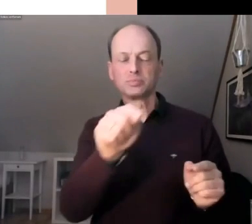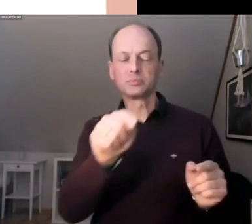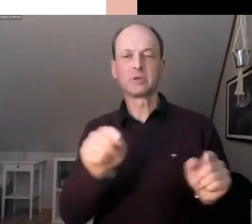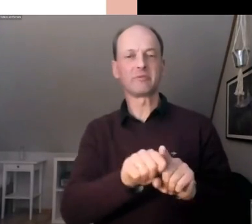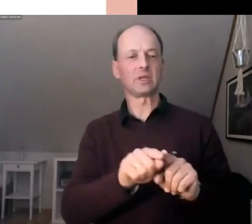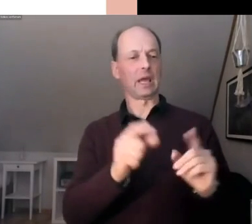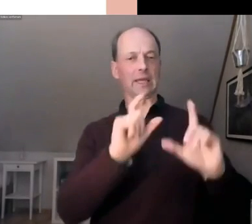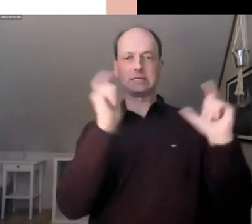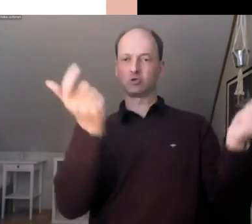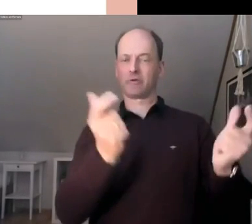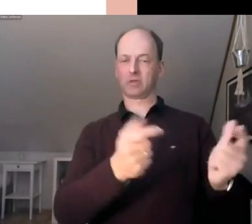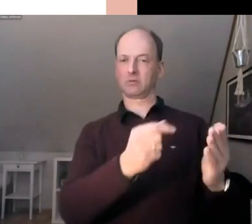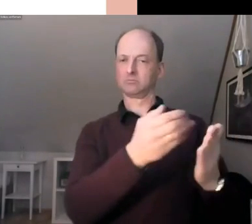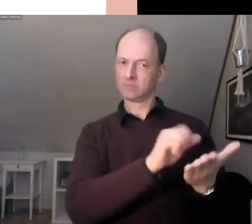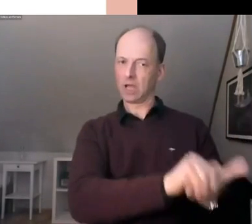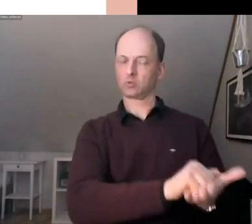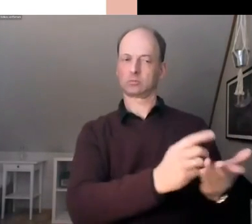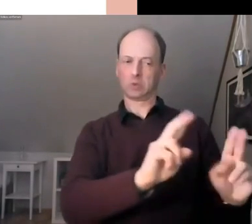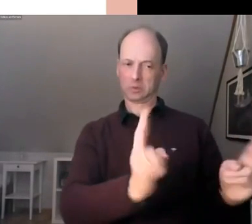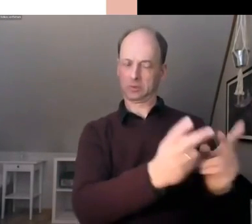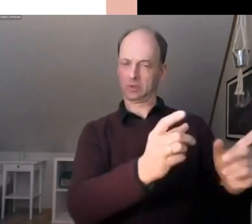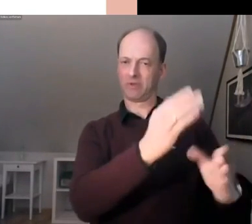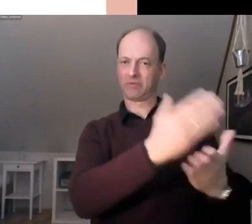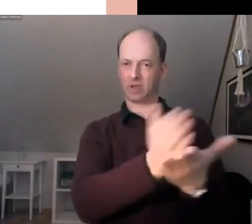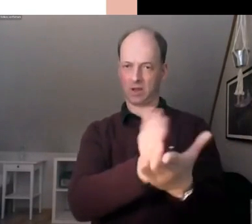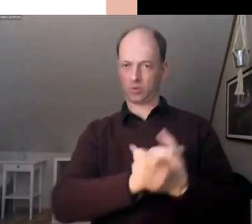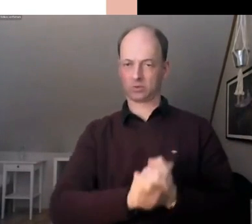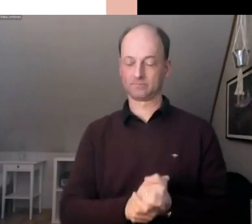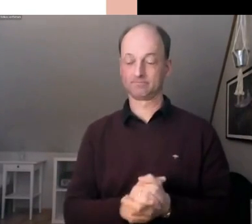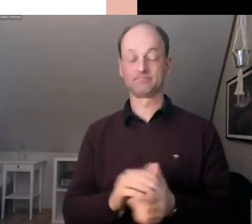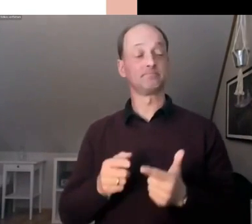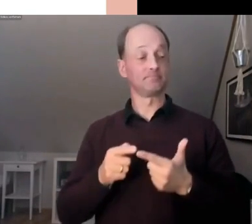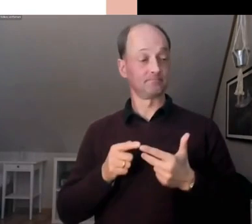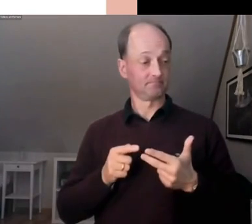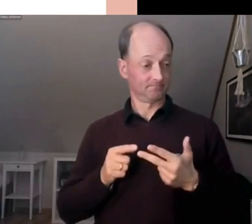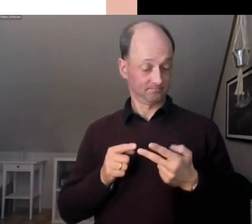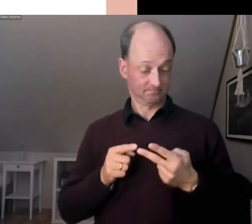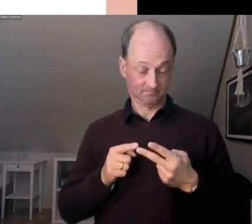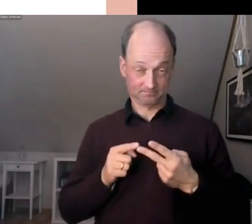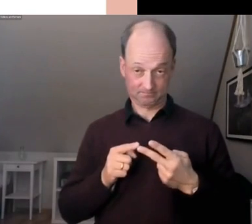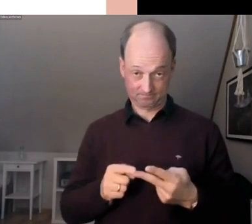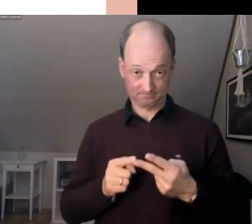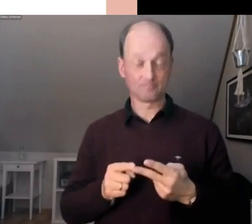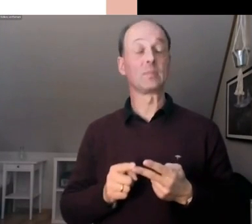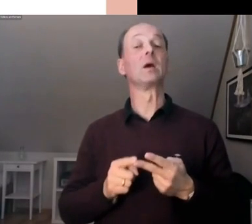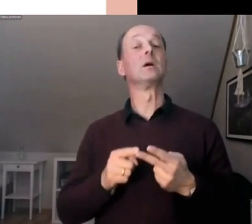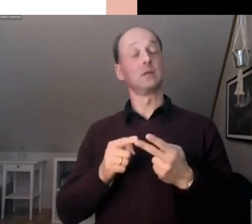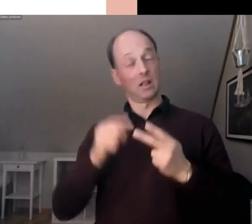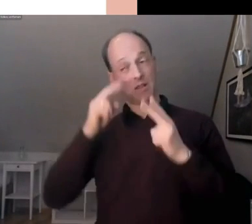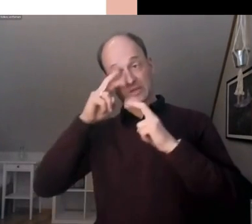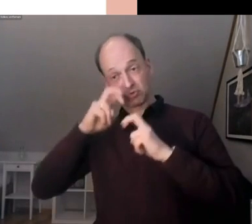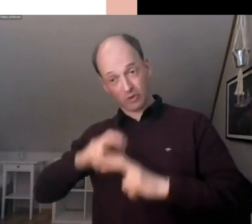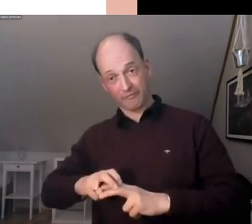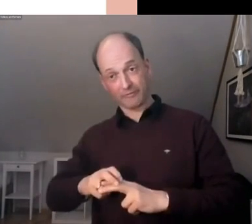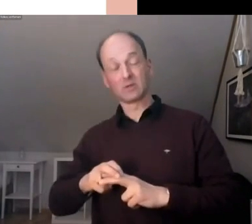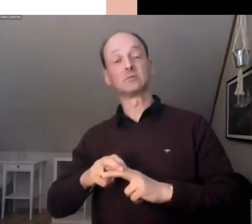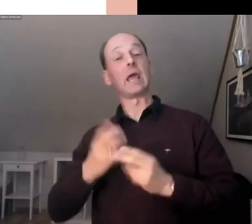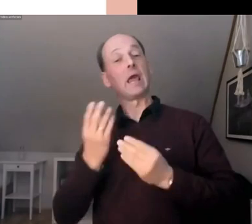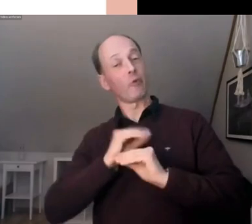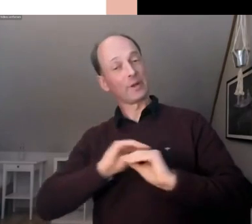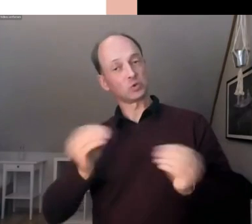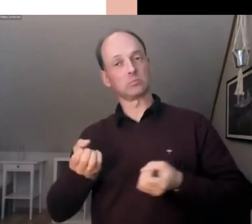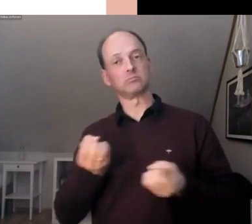Als zweiter Punkt werden die Menschen dann natürlich informiert, wissenschaftlich informiert mit ausgewogenen